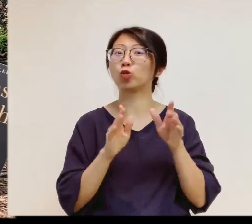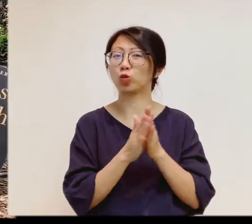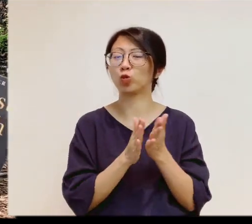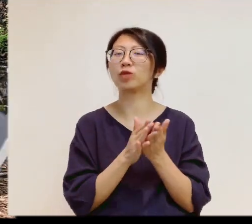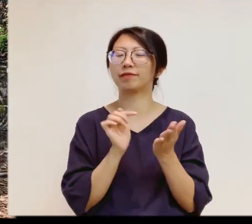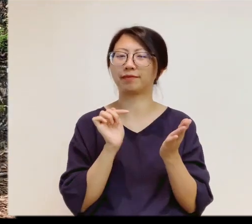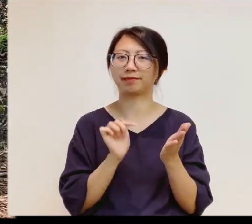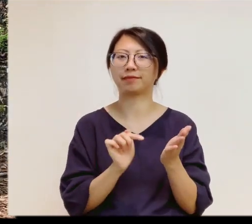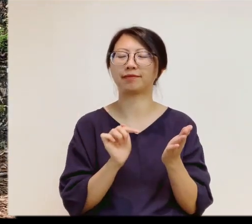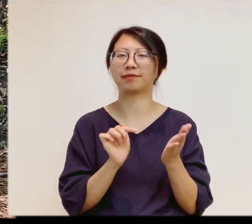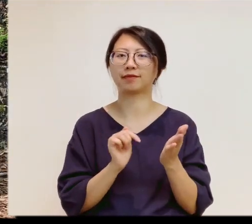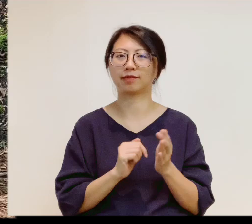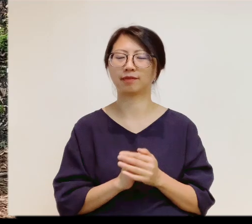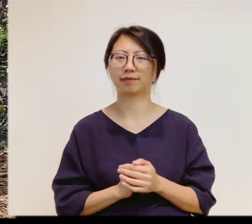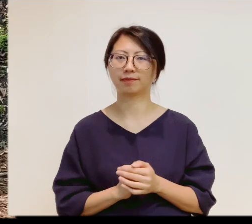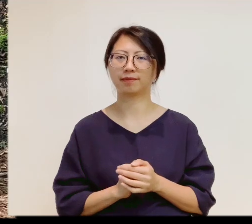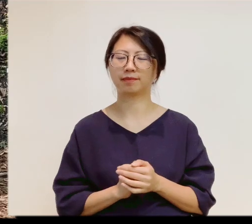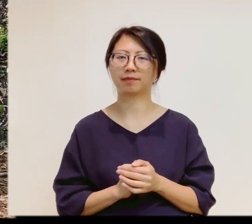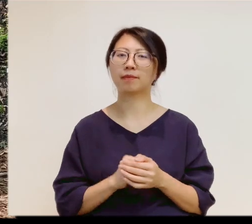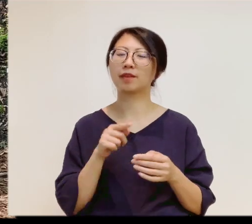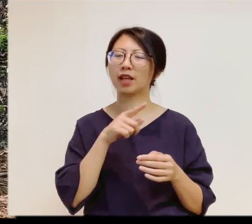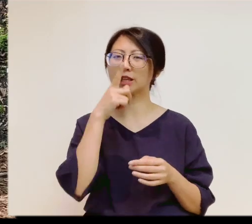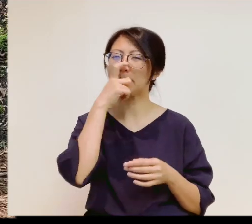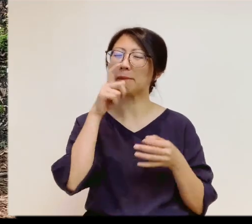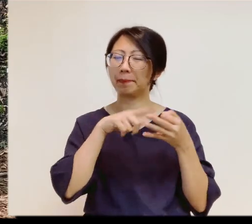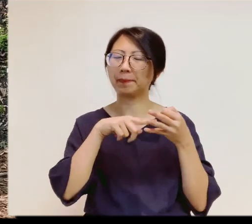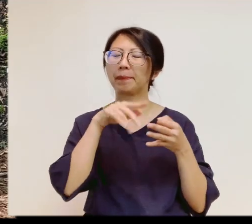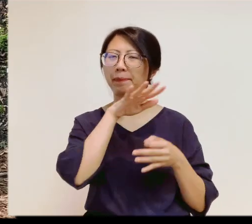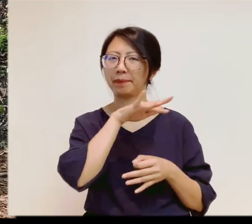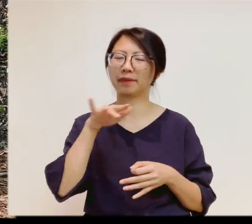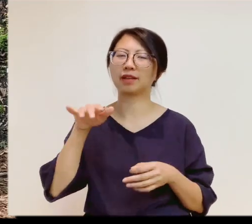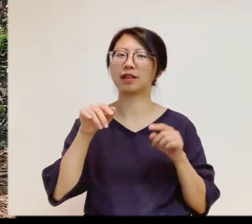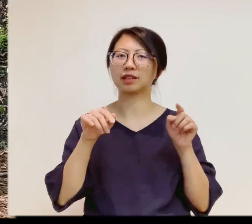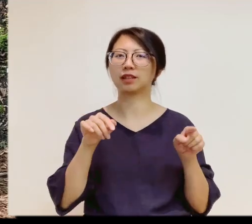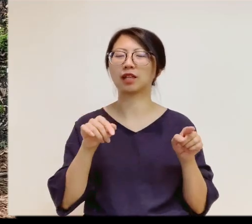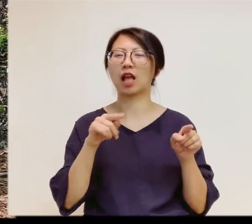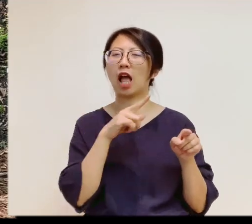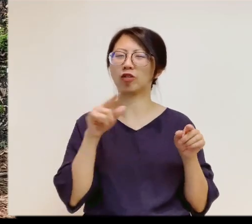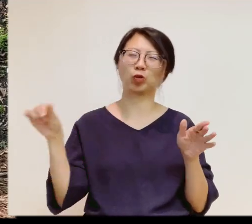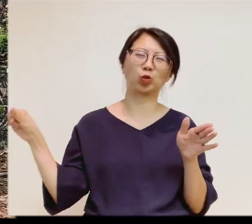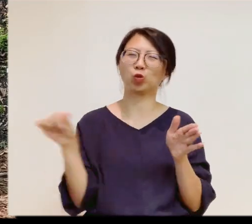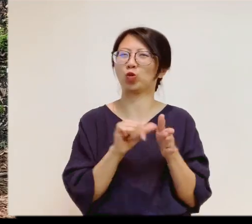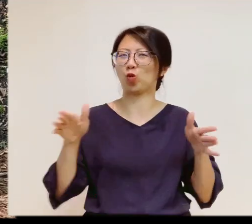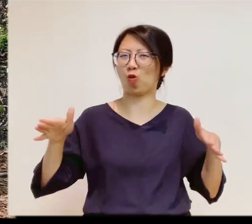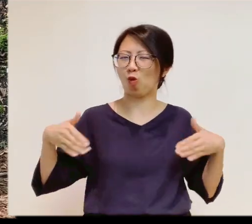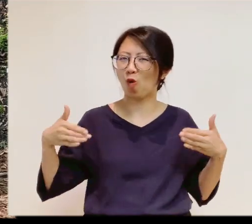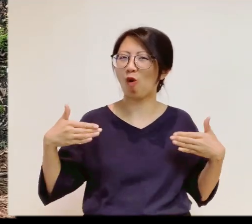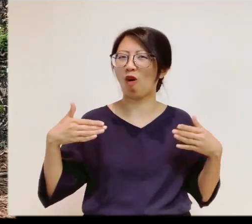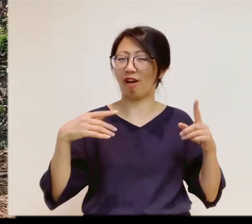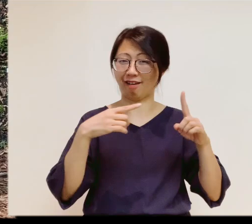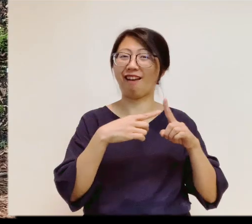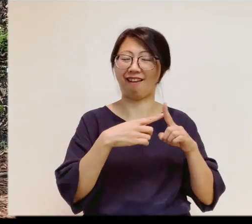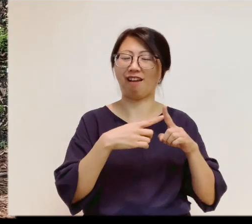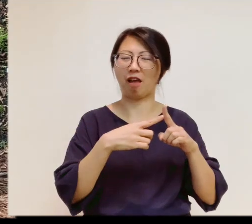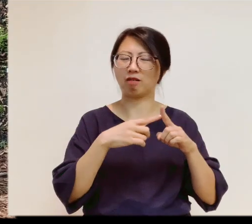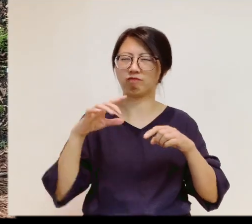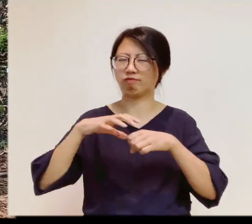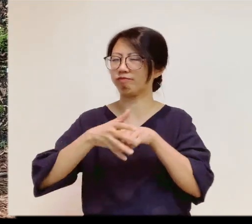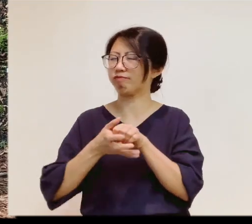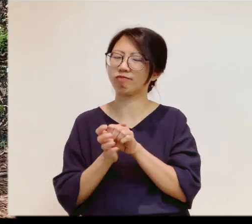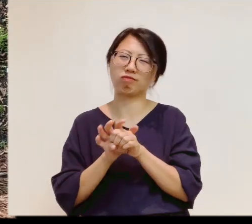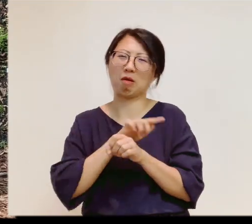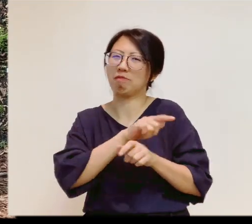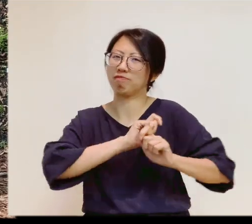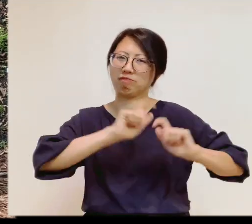on Earth， 叫自己是世上最快乐最幸福的人。这本书其实是一